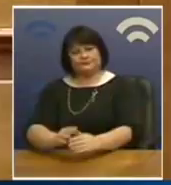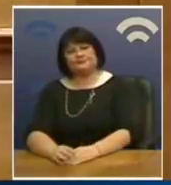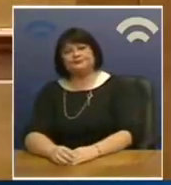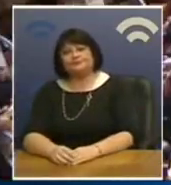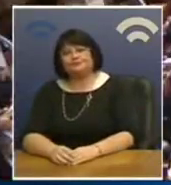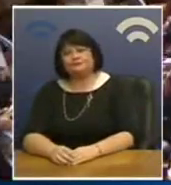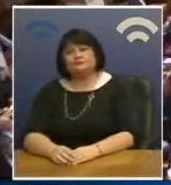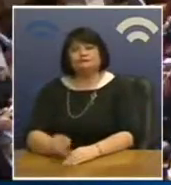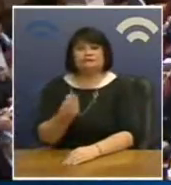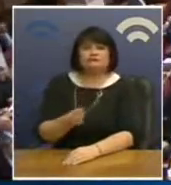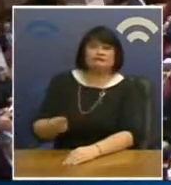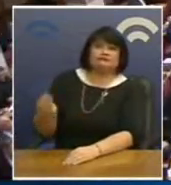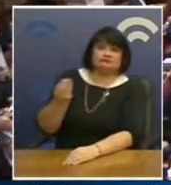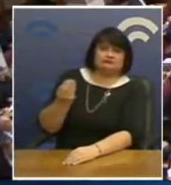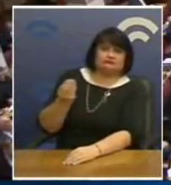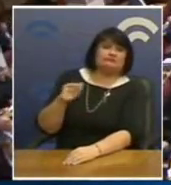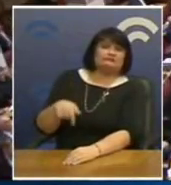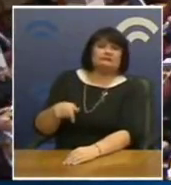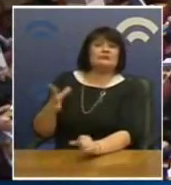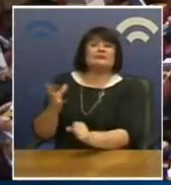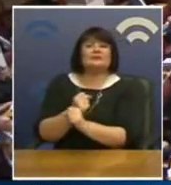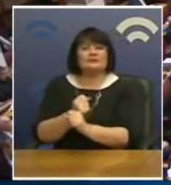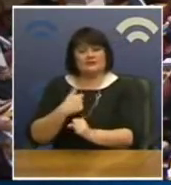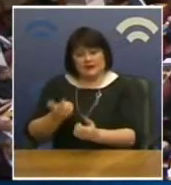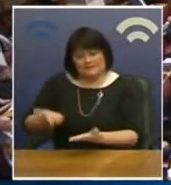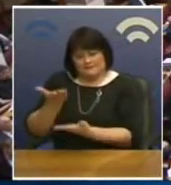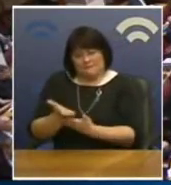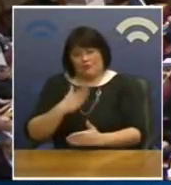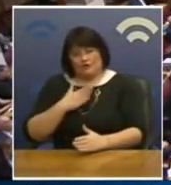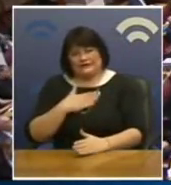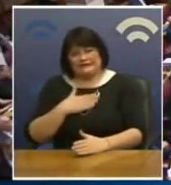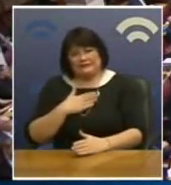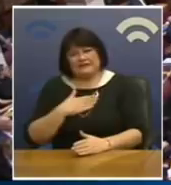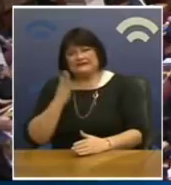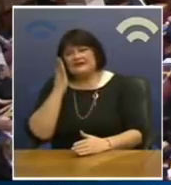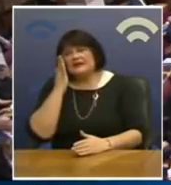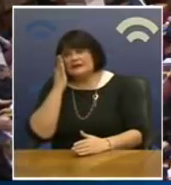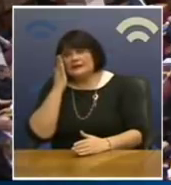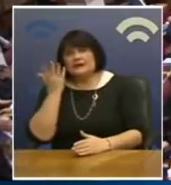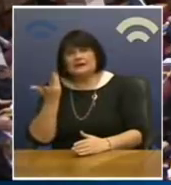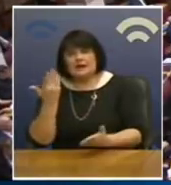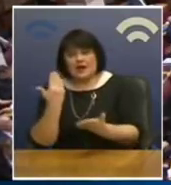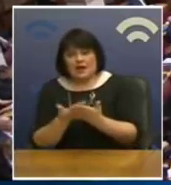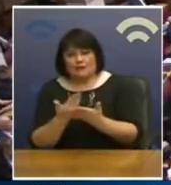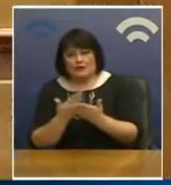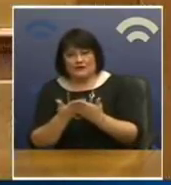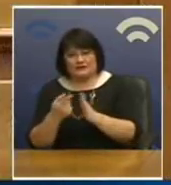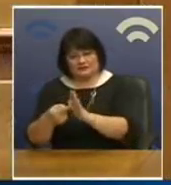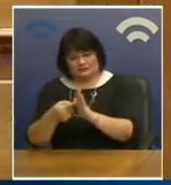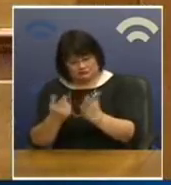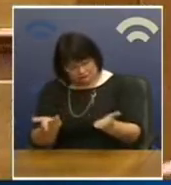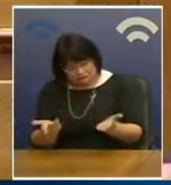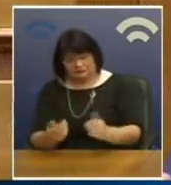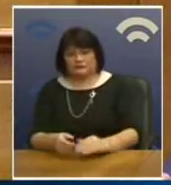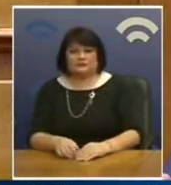Περαιτέρω, αυτό που πετύχαμε με τη δική μας πρόταση είναι να αποδείξουμε